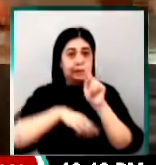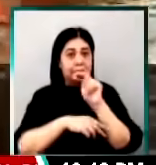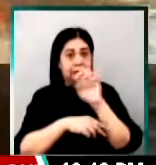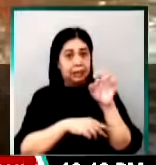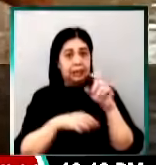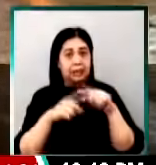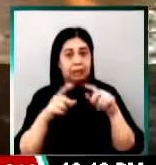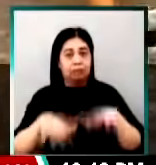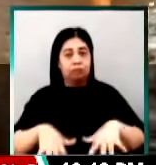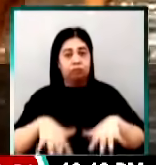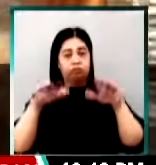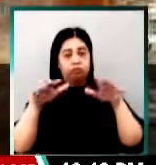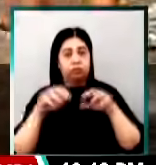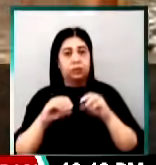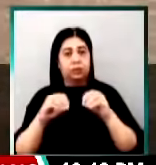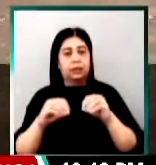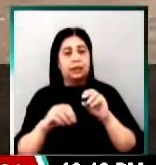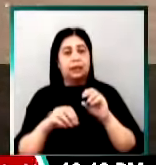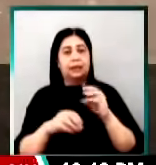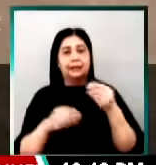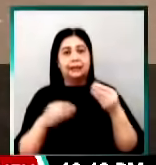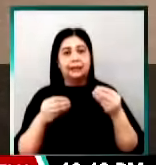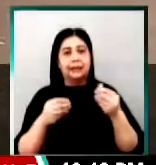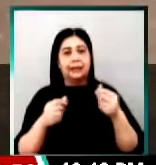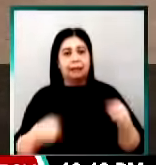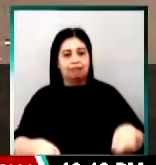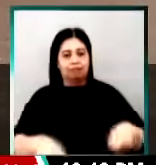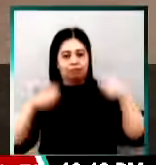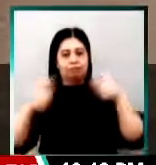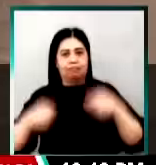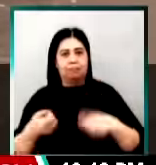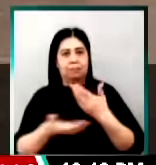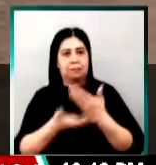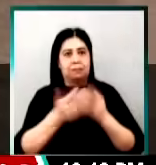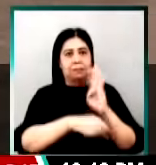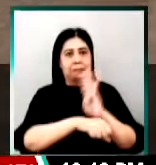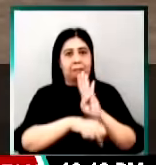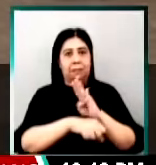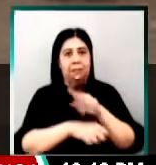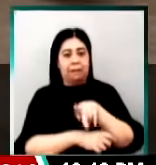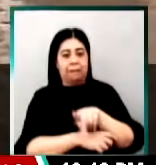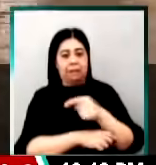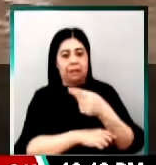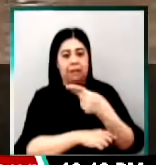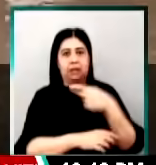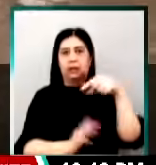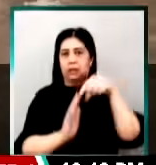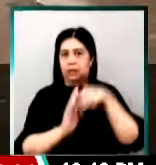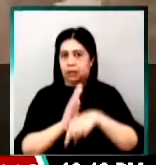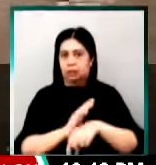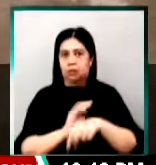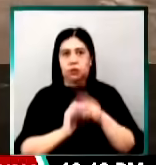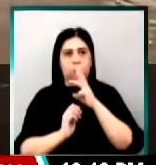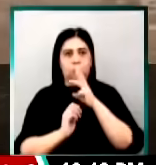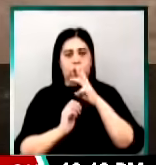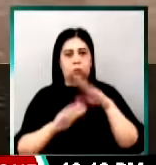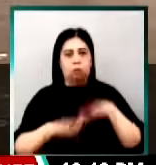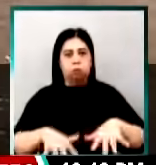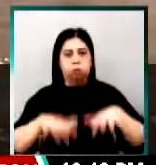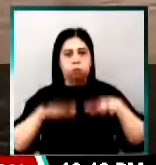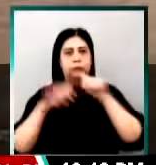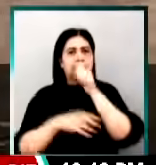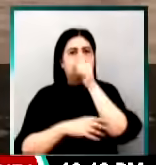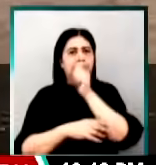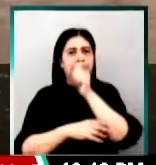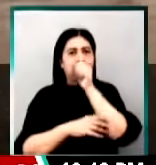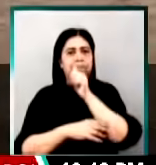Naglagay ng sandbags ang ilang establishmento. Sa tapat ng PGH, malalim din ang tubig. Tiniis na lang ng ilang